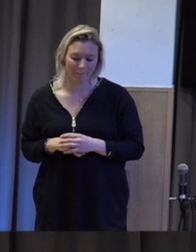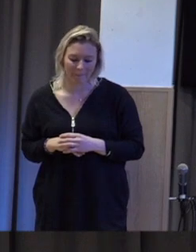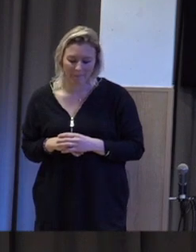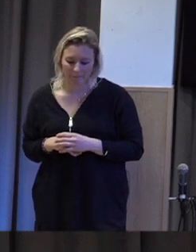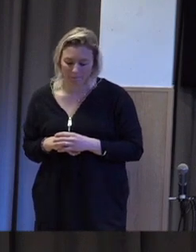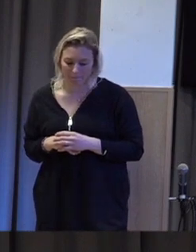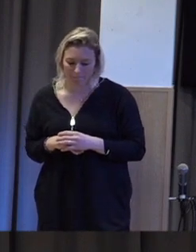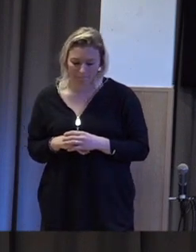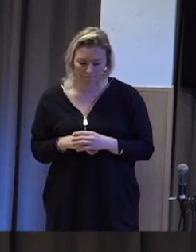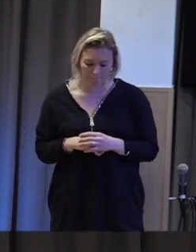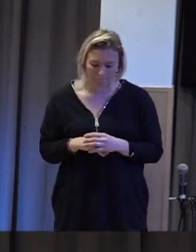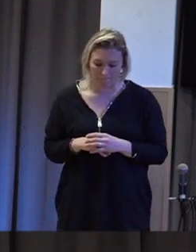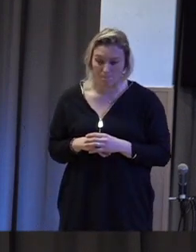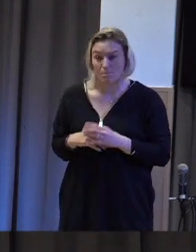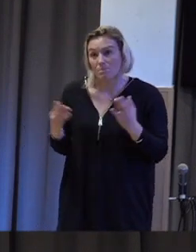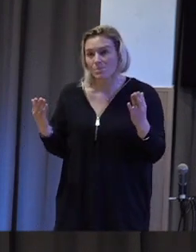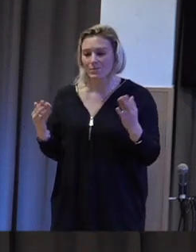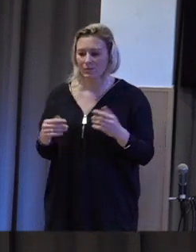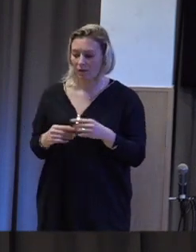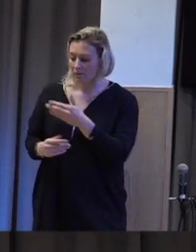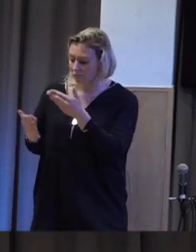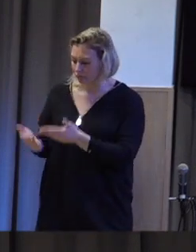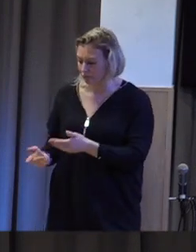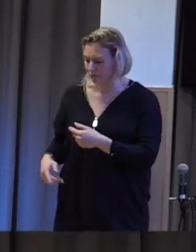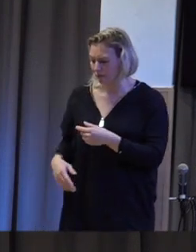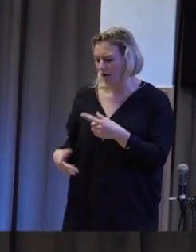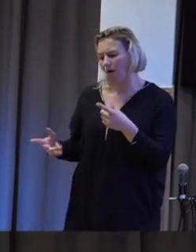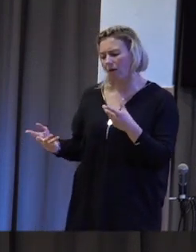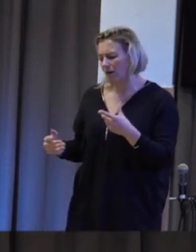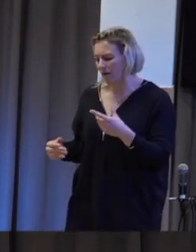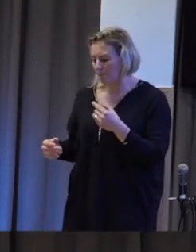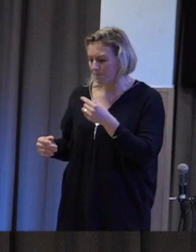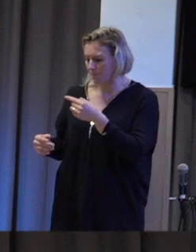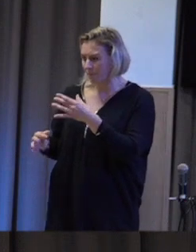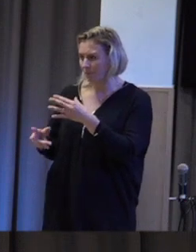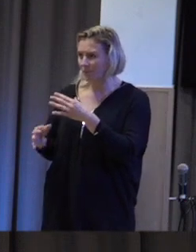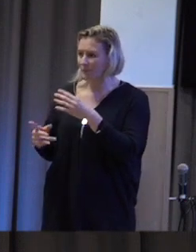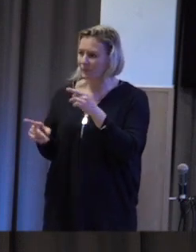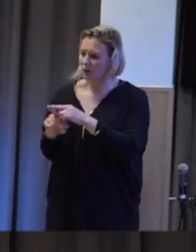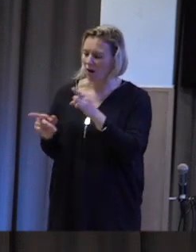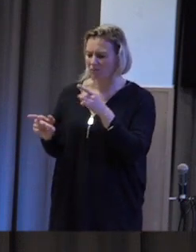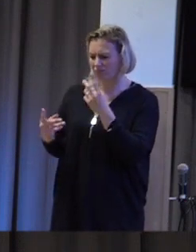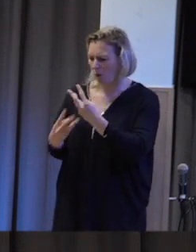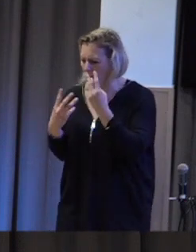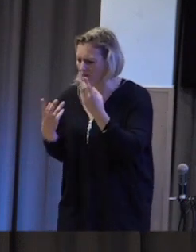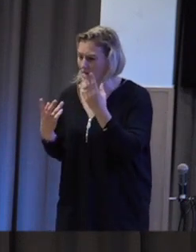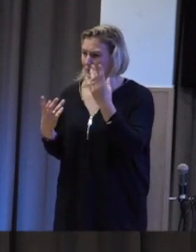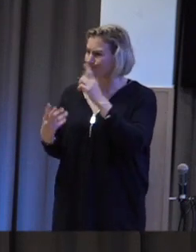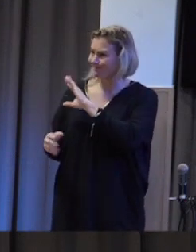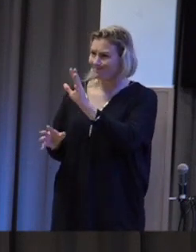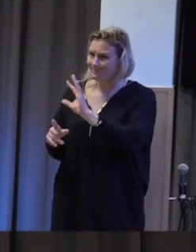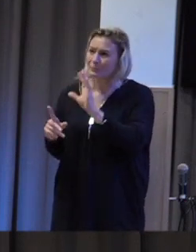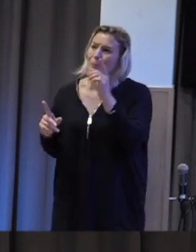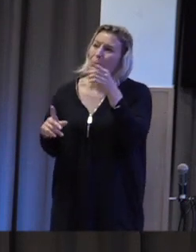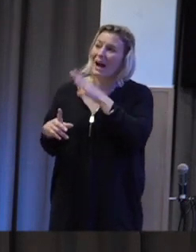Quelquefois, on n'a même pas besoin de dire, mais celui-là, qui pour qui il se prend ? Rien que par le fait de rendre un témoignage digne de la parole du